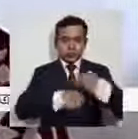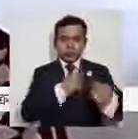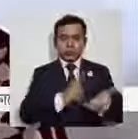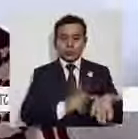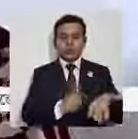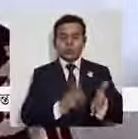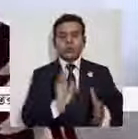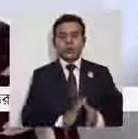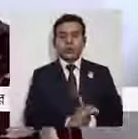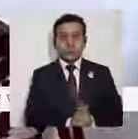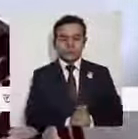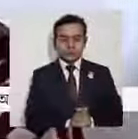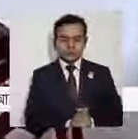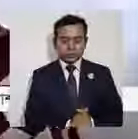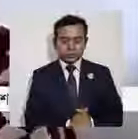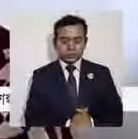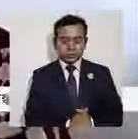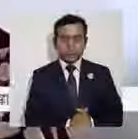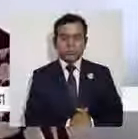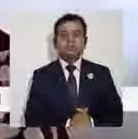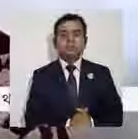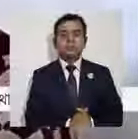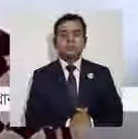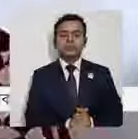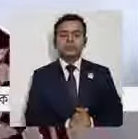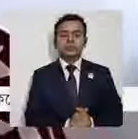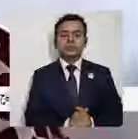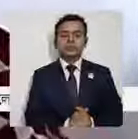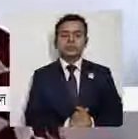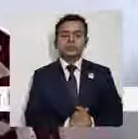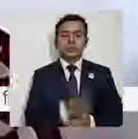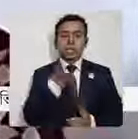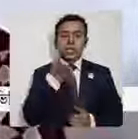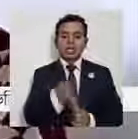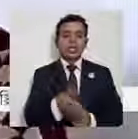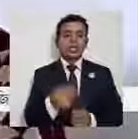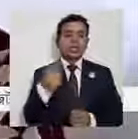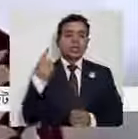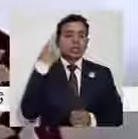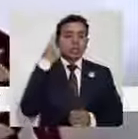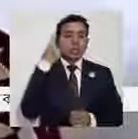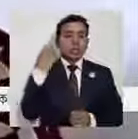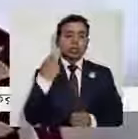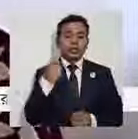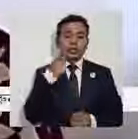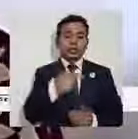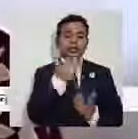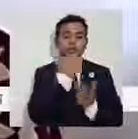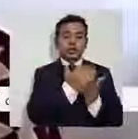একটা তথ্য সংশোধন করা প্রয়োজন, সেদিন আমি আবার একটু আমি দুঃখিত। একটা আমাদের